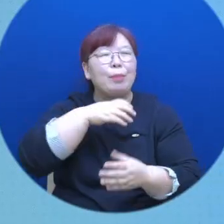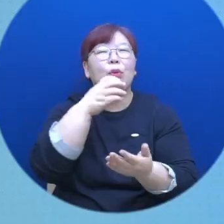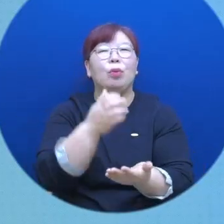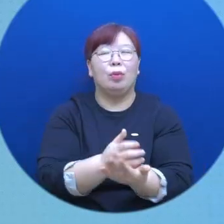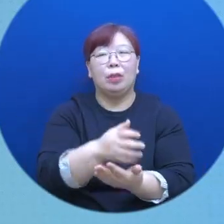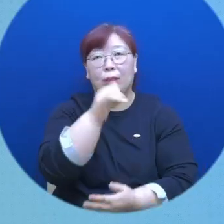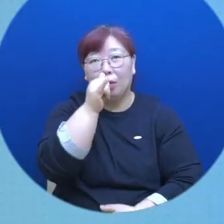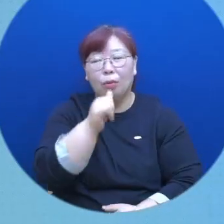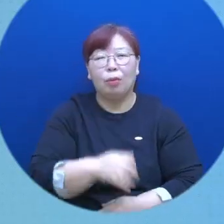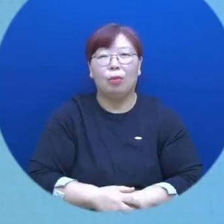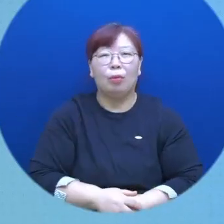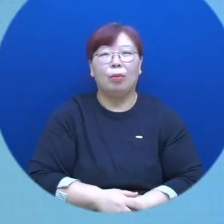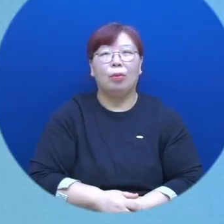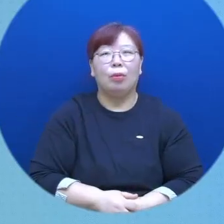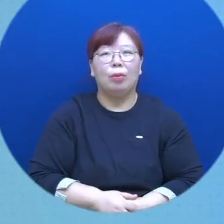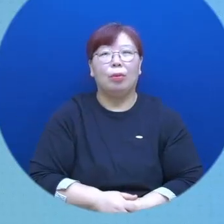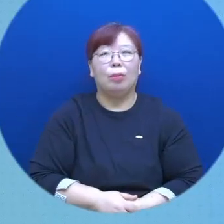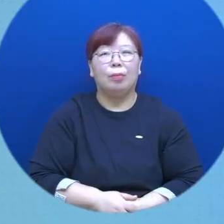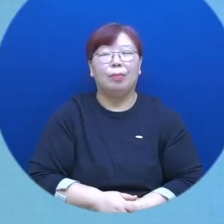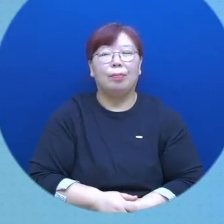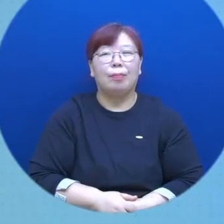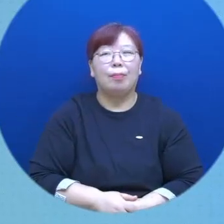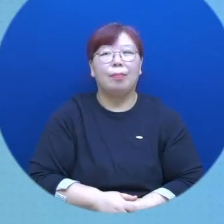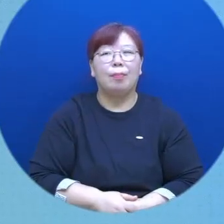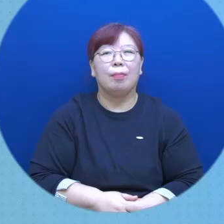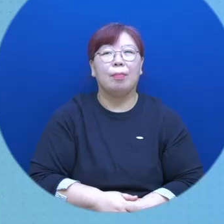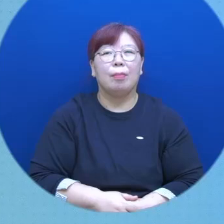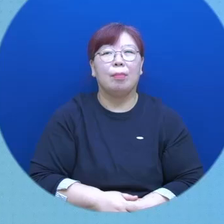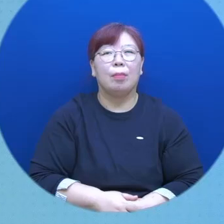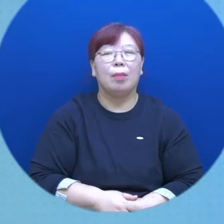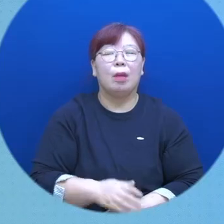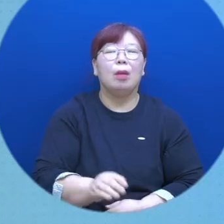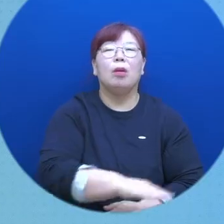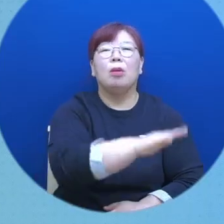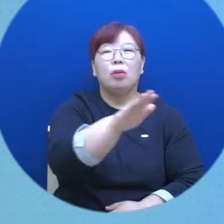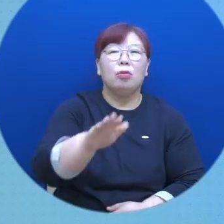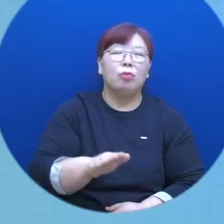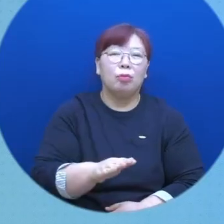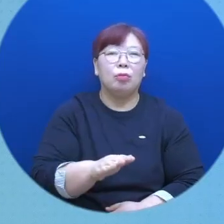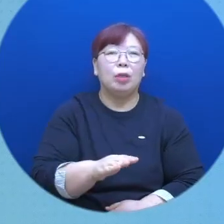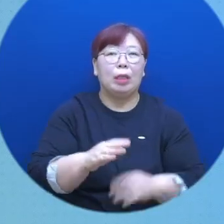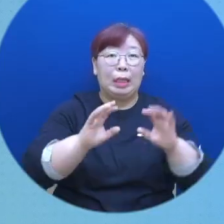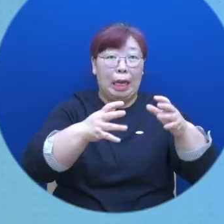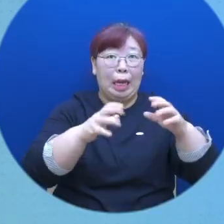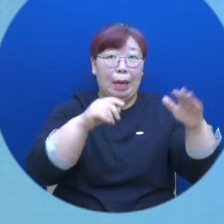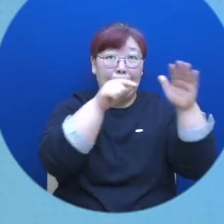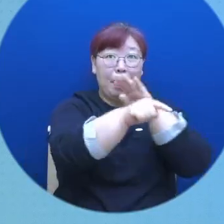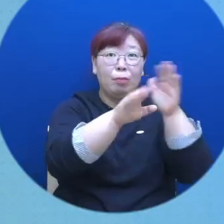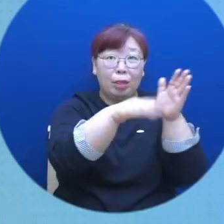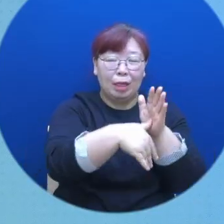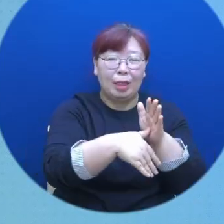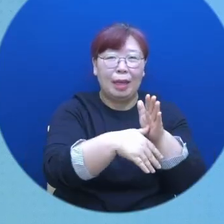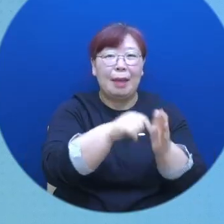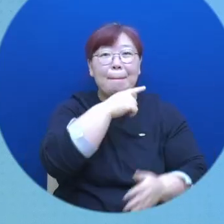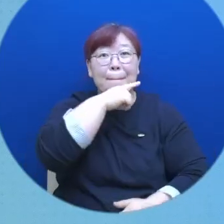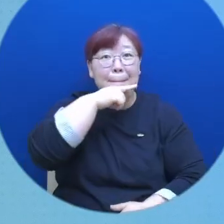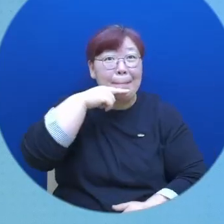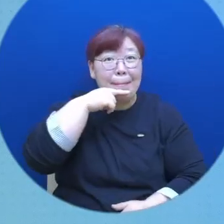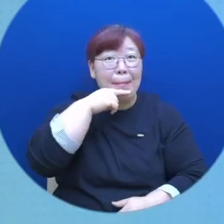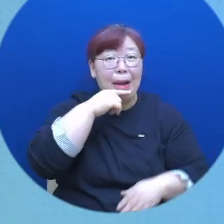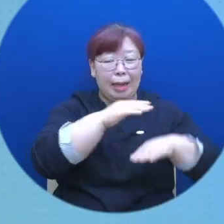때 우리 어떤 국가의 정상이 한 국가를 방문하면 레드 카페트를